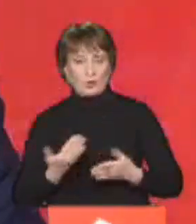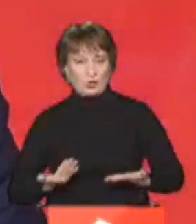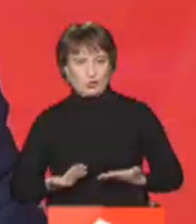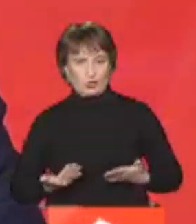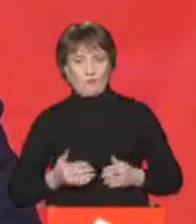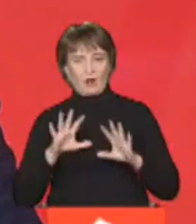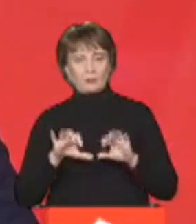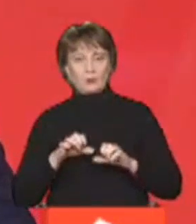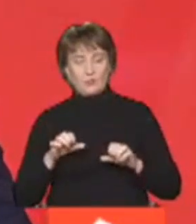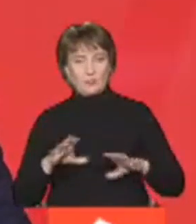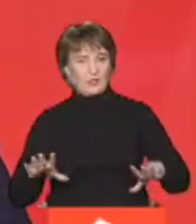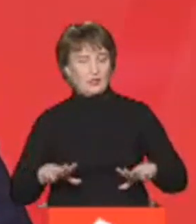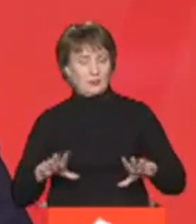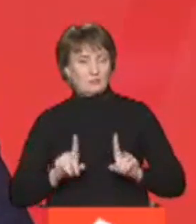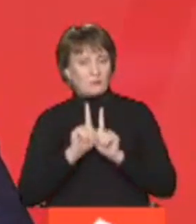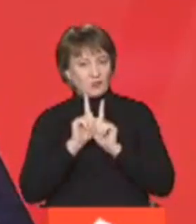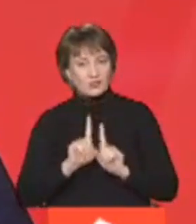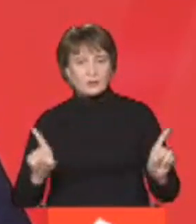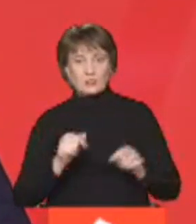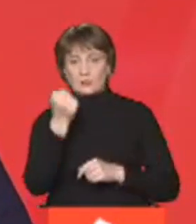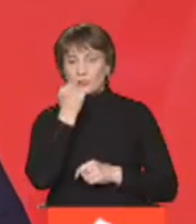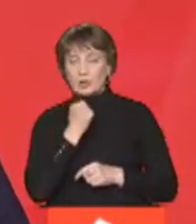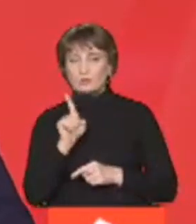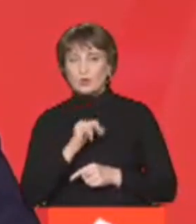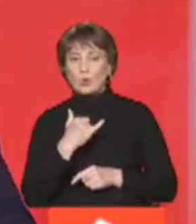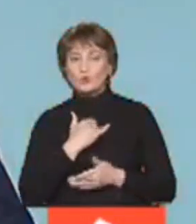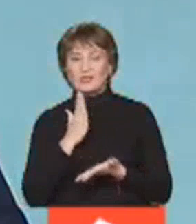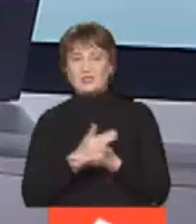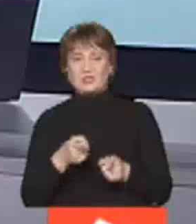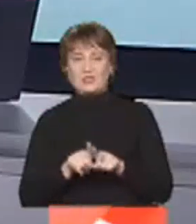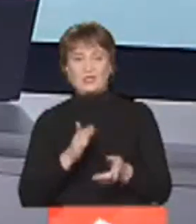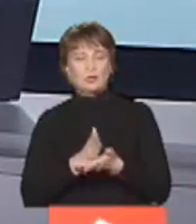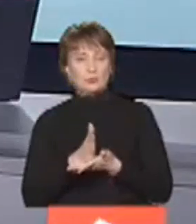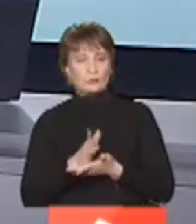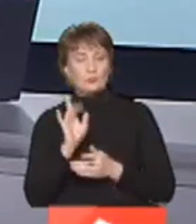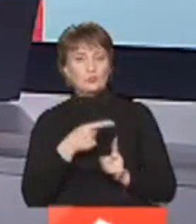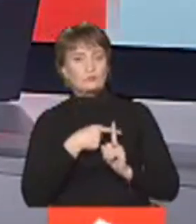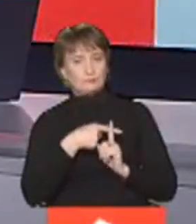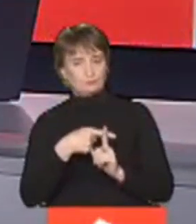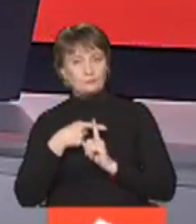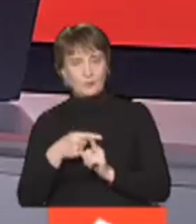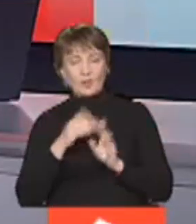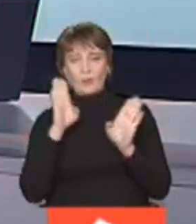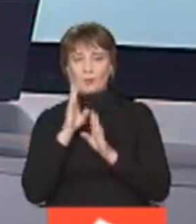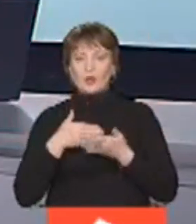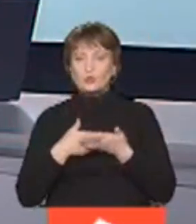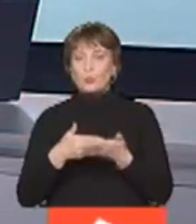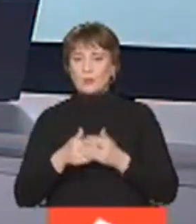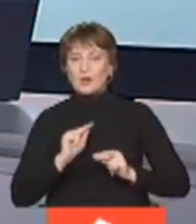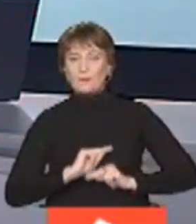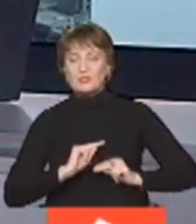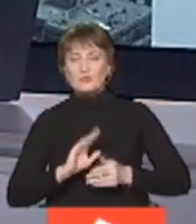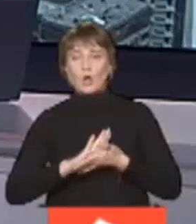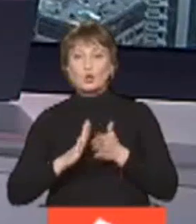в принципі, кінь. Це фантастично. Але дякуємо, що в нас є такі служби. Головне, щоб дійсно спонукала їм погода і допомагала працювати в